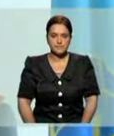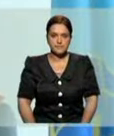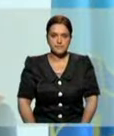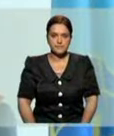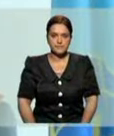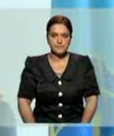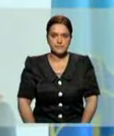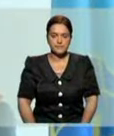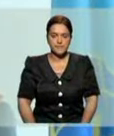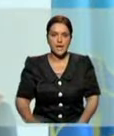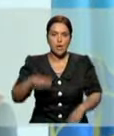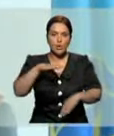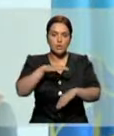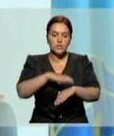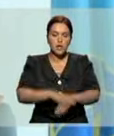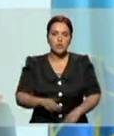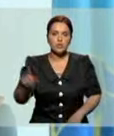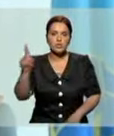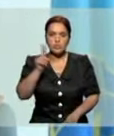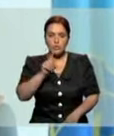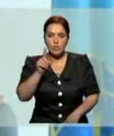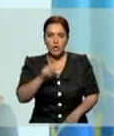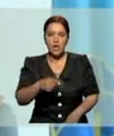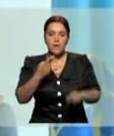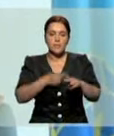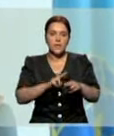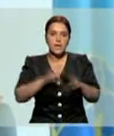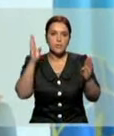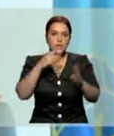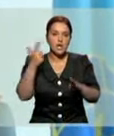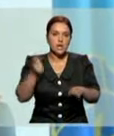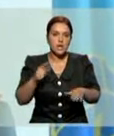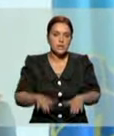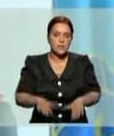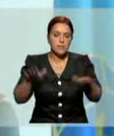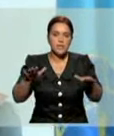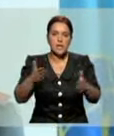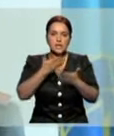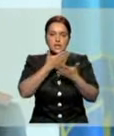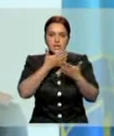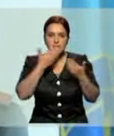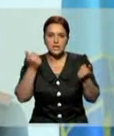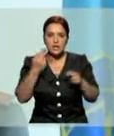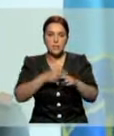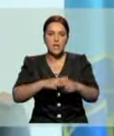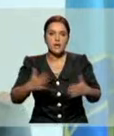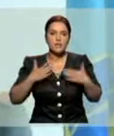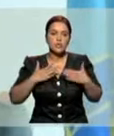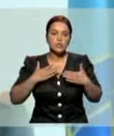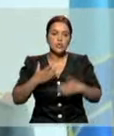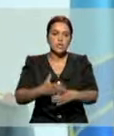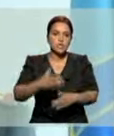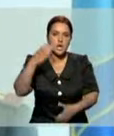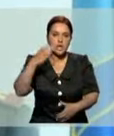Установлено, что утечка природного газа, значит, не обнаружена. Вентиляционные шахты